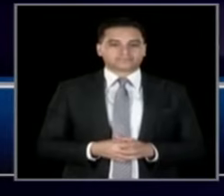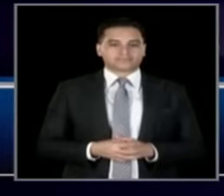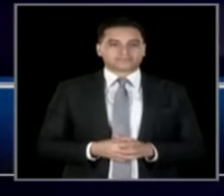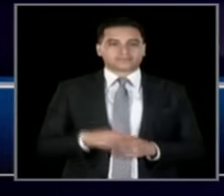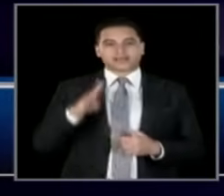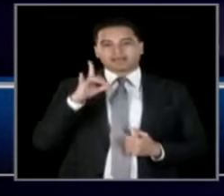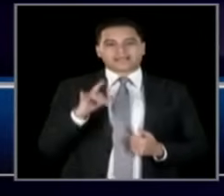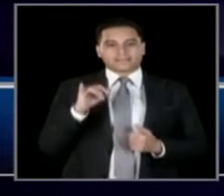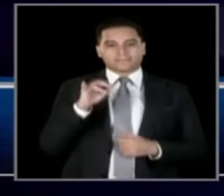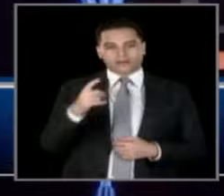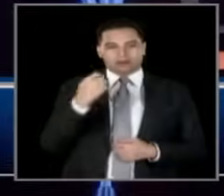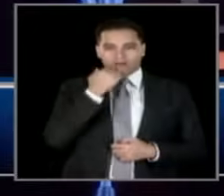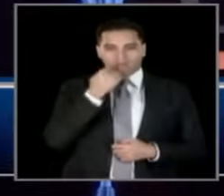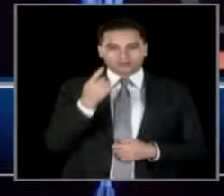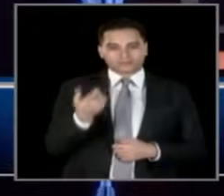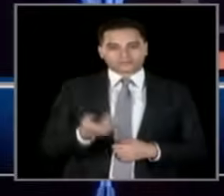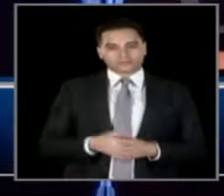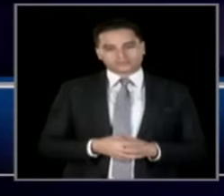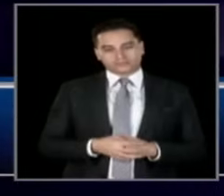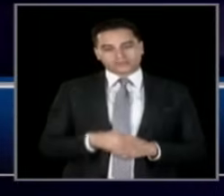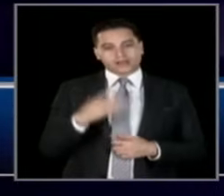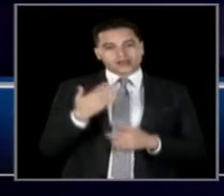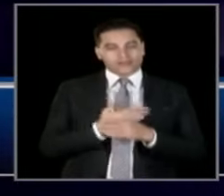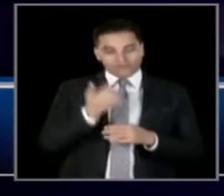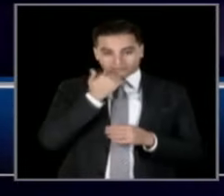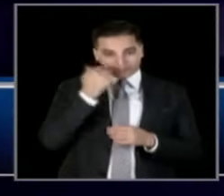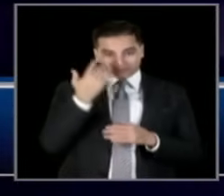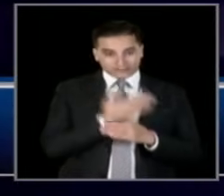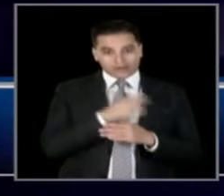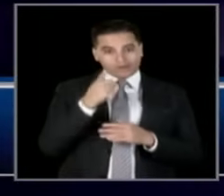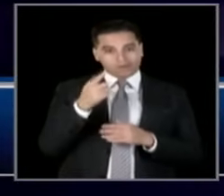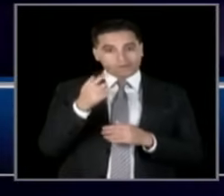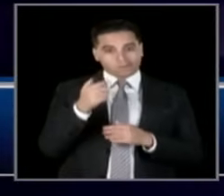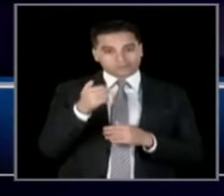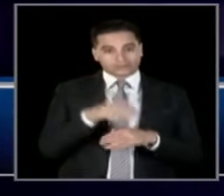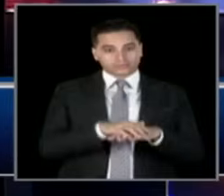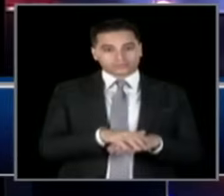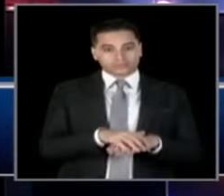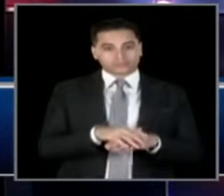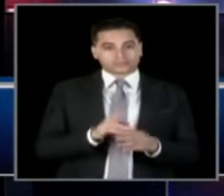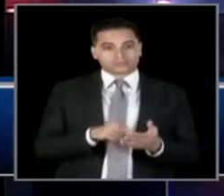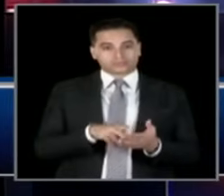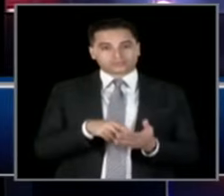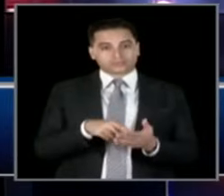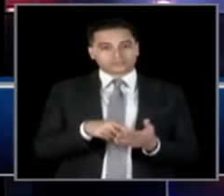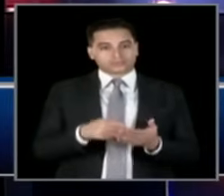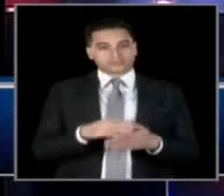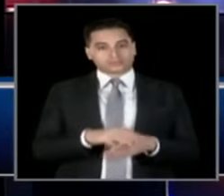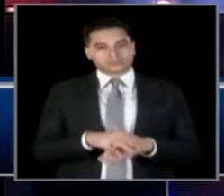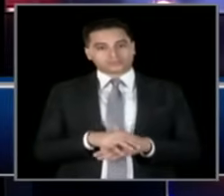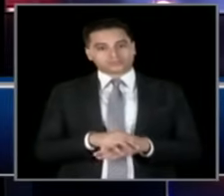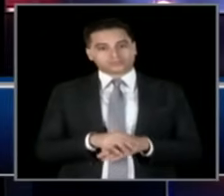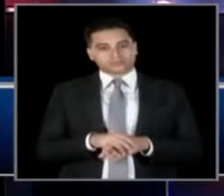كريم غلطان. سوري. عارفه ليه غلطانه؟ ليه؟ عشان انت قدامك بازر. ما انا هم قالوا لي حاجه تانية